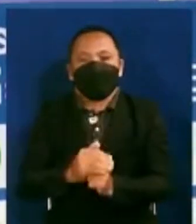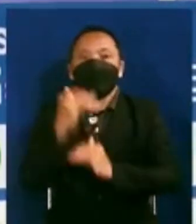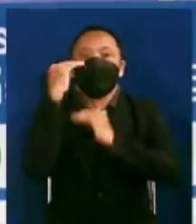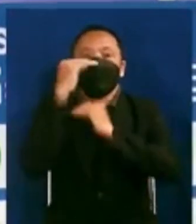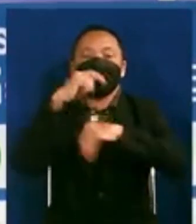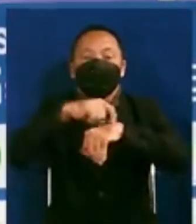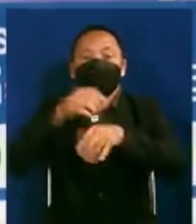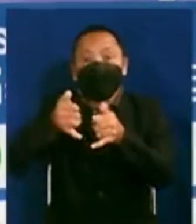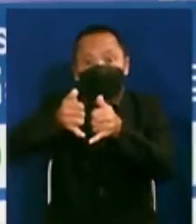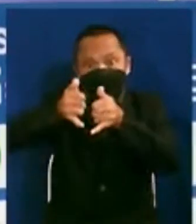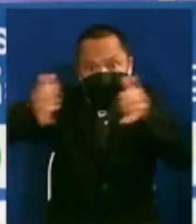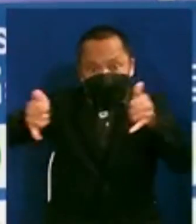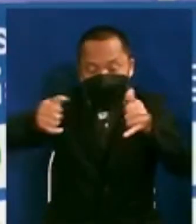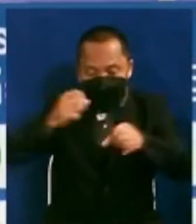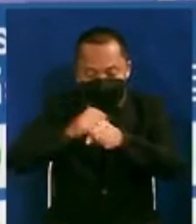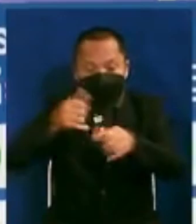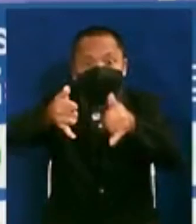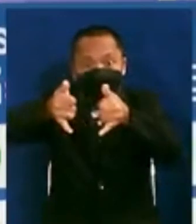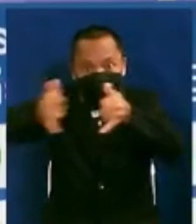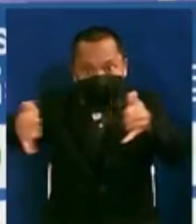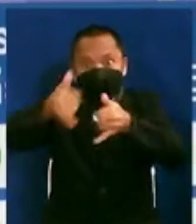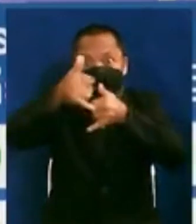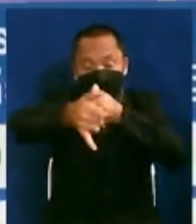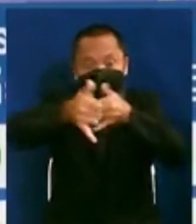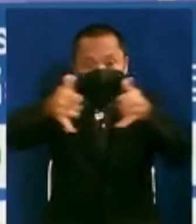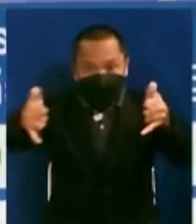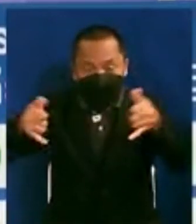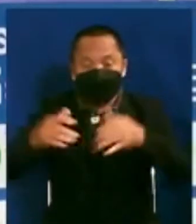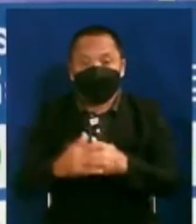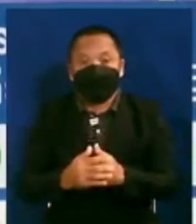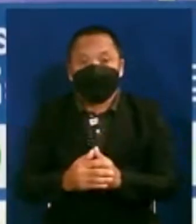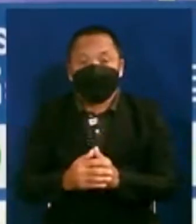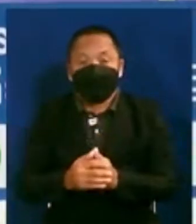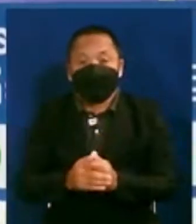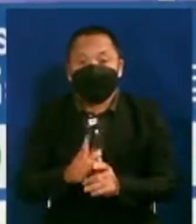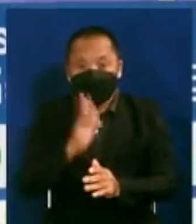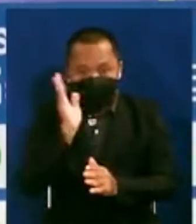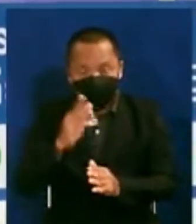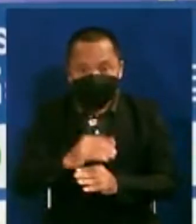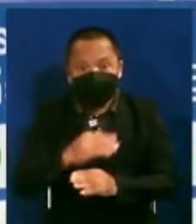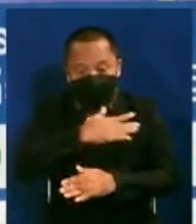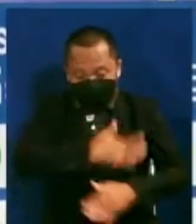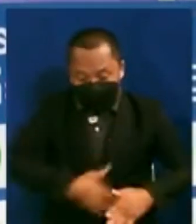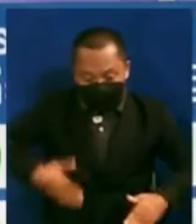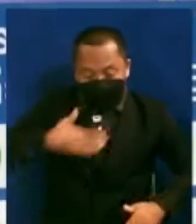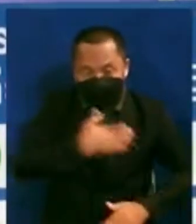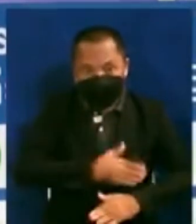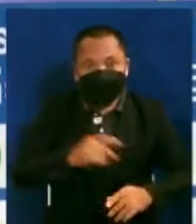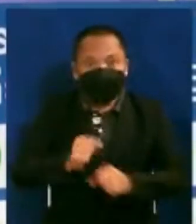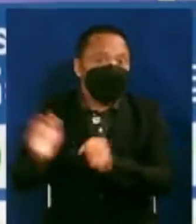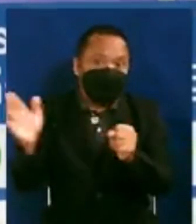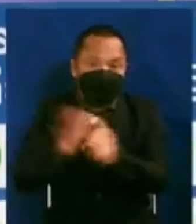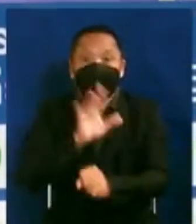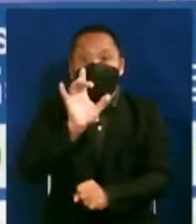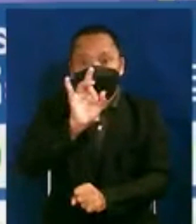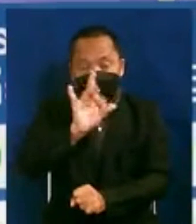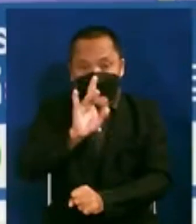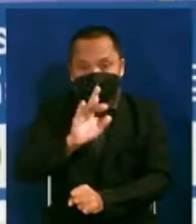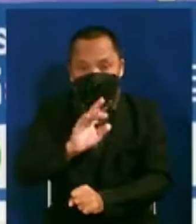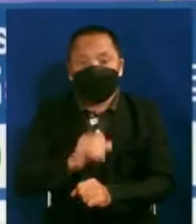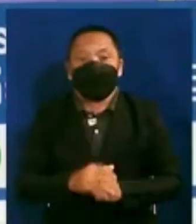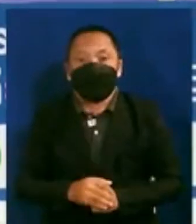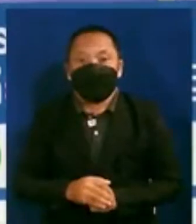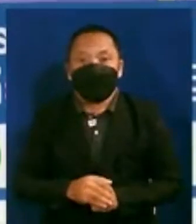ระยะห่างที่เรากำลังทำอยู่ทุกวันนี้นะครับแล้วจะต้องสุขอนามัยต้องเต็ม 100%